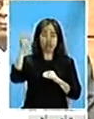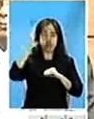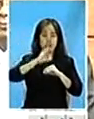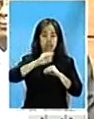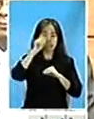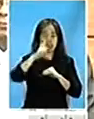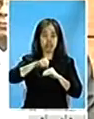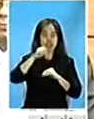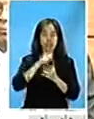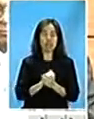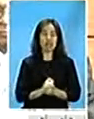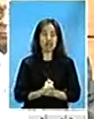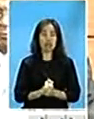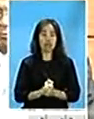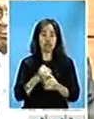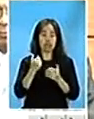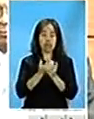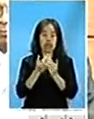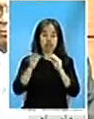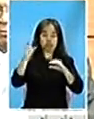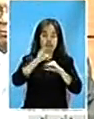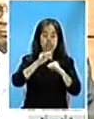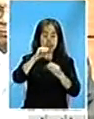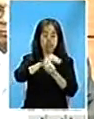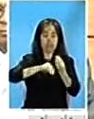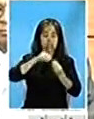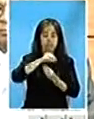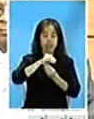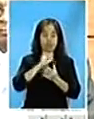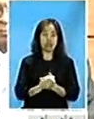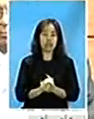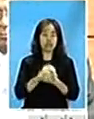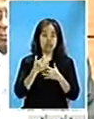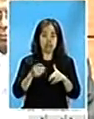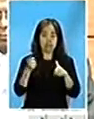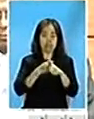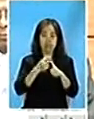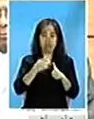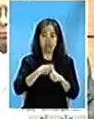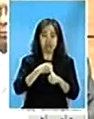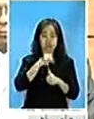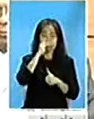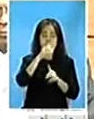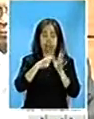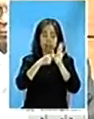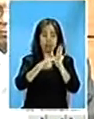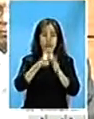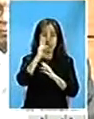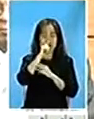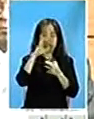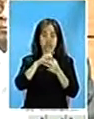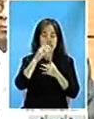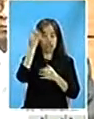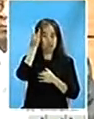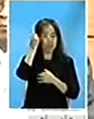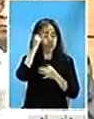อีกจำนวนเท่านั้นเพื่อมาชดเชยการขาดดุลประเด็นแรกที่ผมอยากที่จะเรียนเสนอนะครับก็คือประเด็นที่ผมมีความกังว